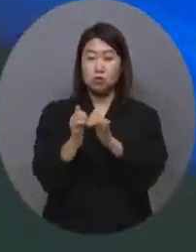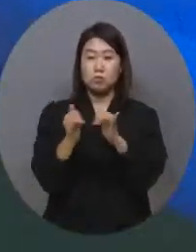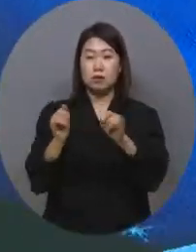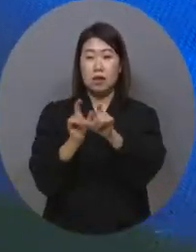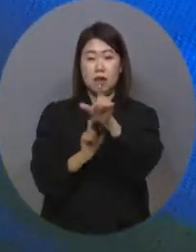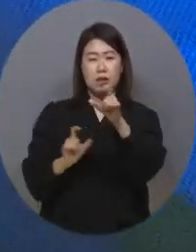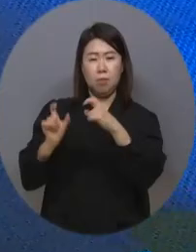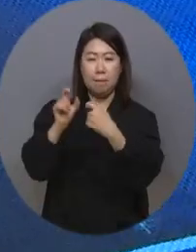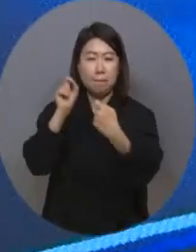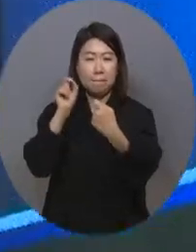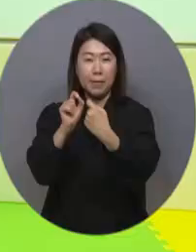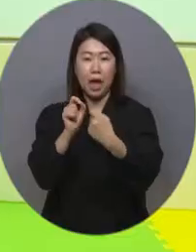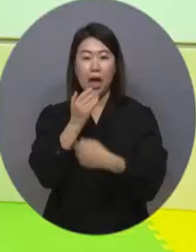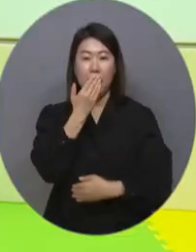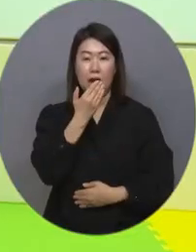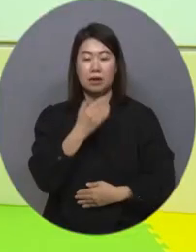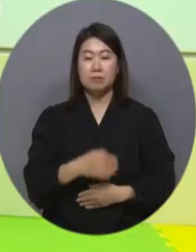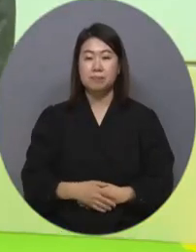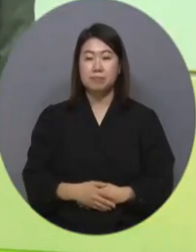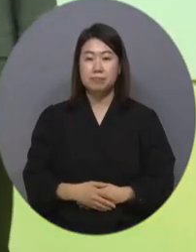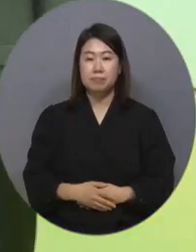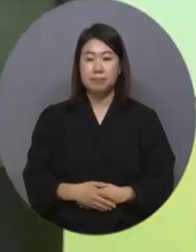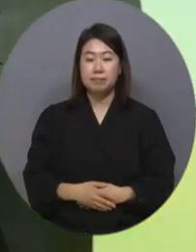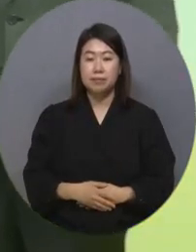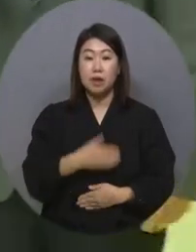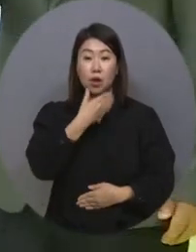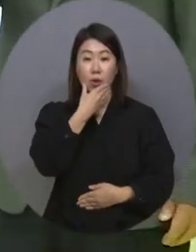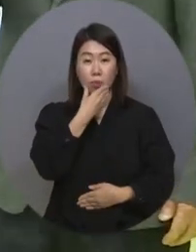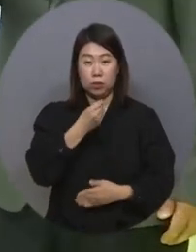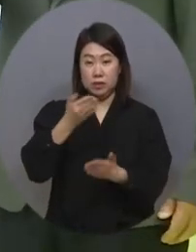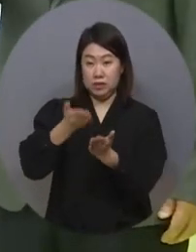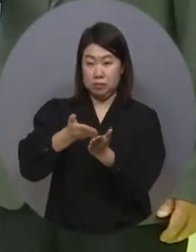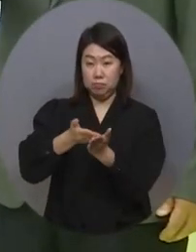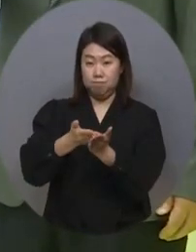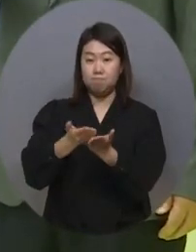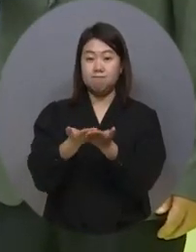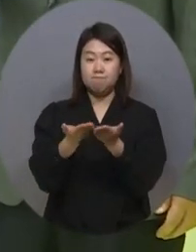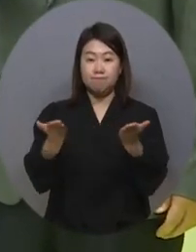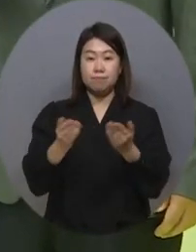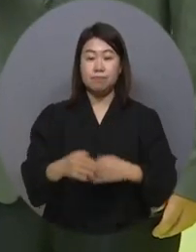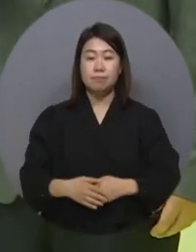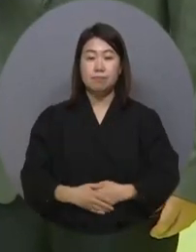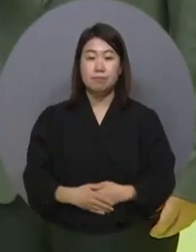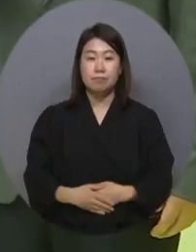한층 다가설 예정입니다. 복지TV 뉴스 박순용입니다.